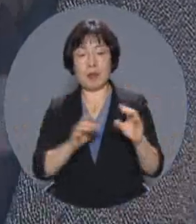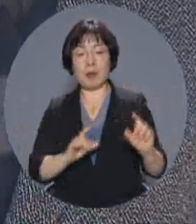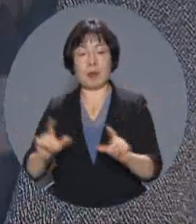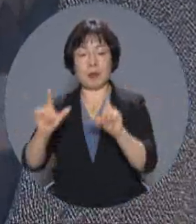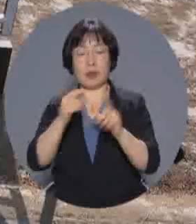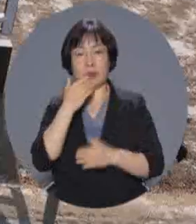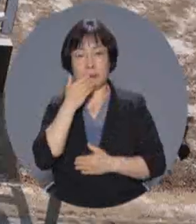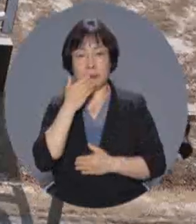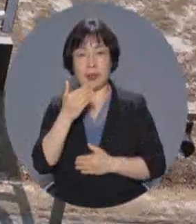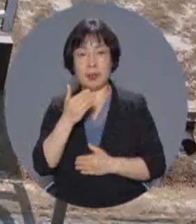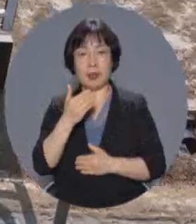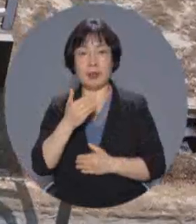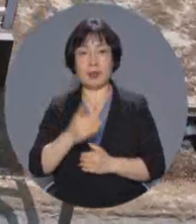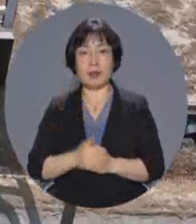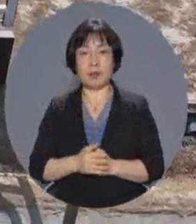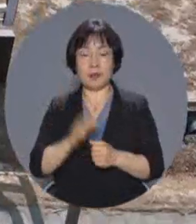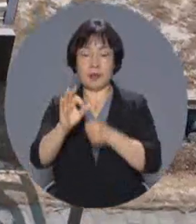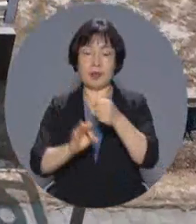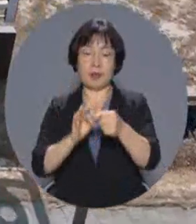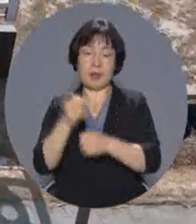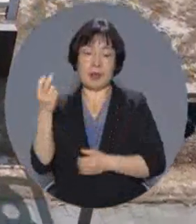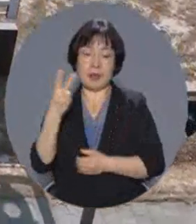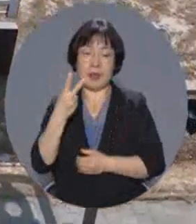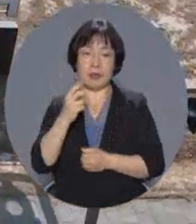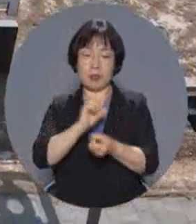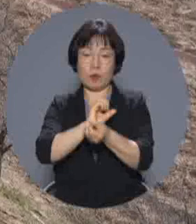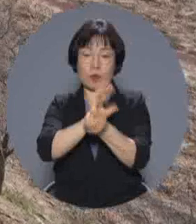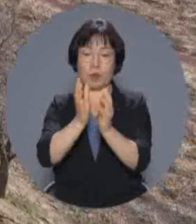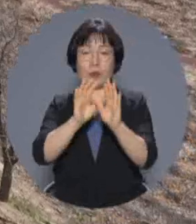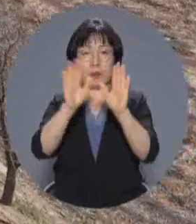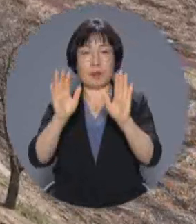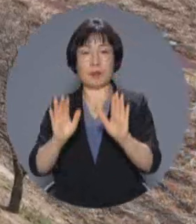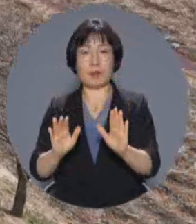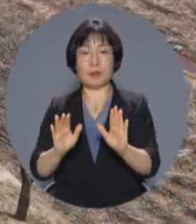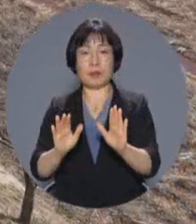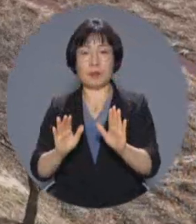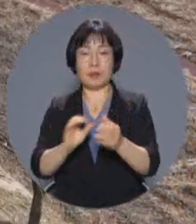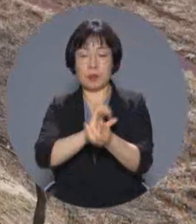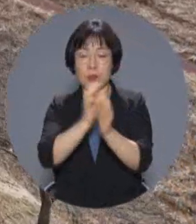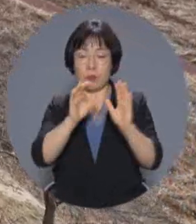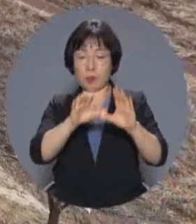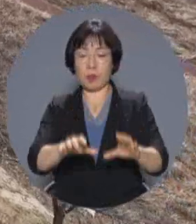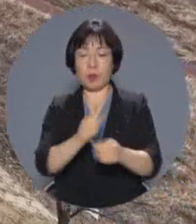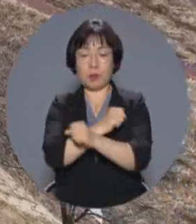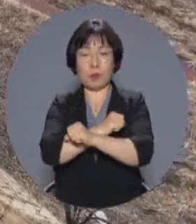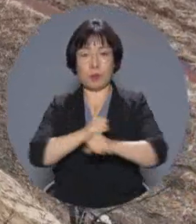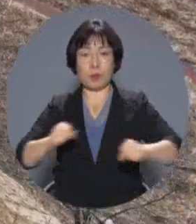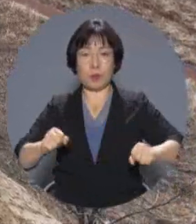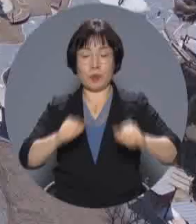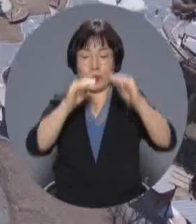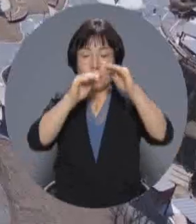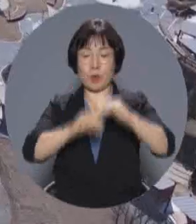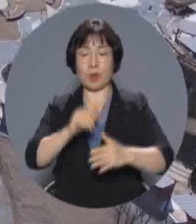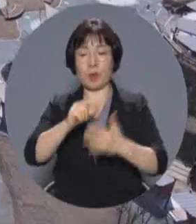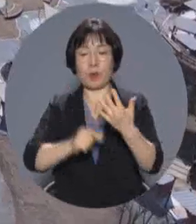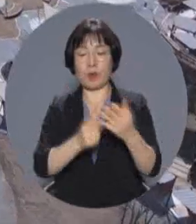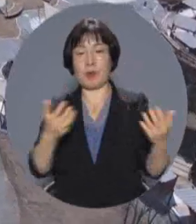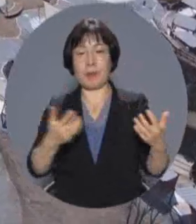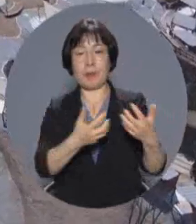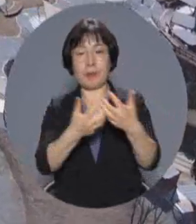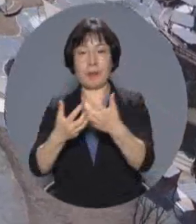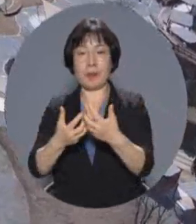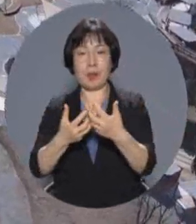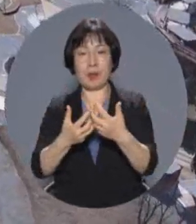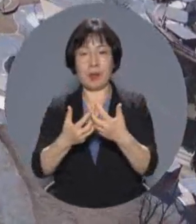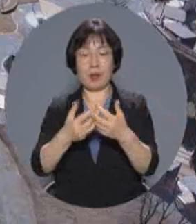가능하며 10년 만에 다시 찾아온 정원 박람회. 정원 규모는 커지고 내용은 풍성해지면서